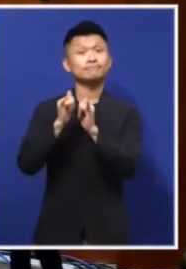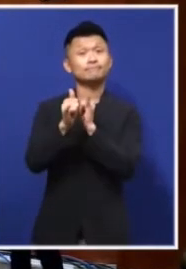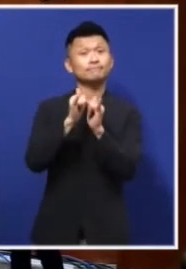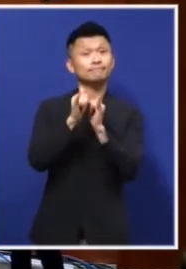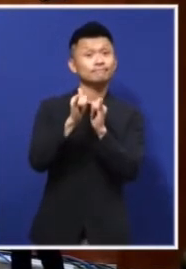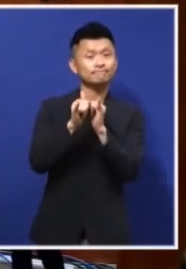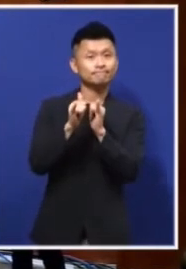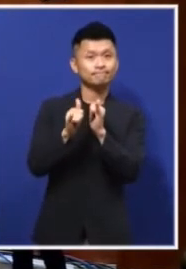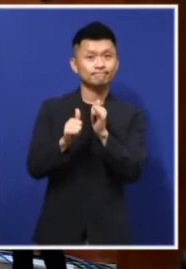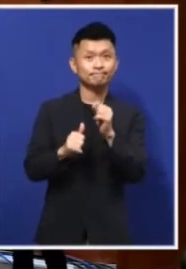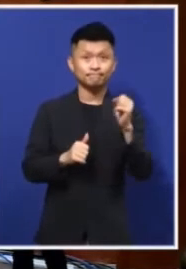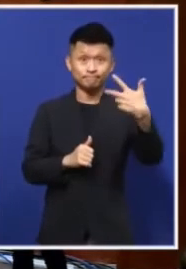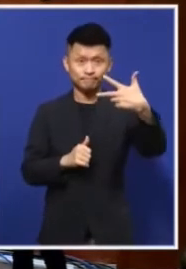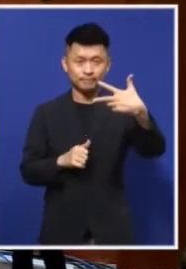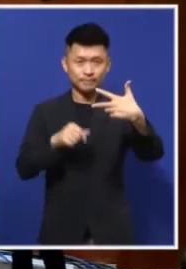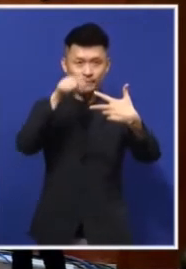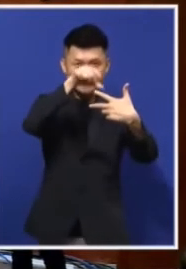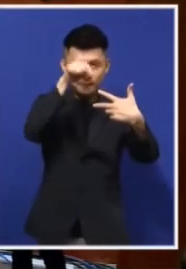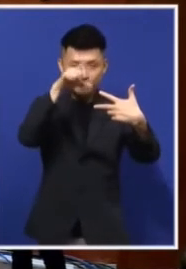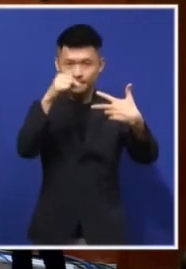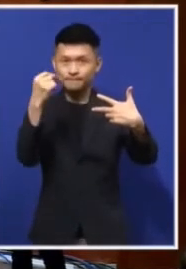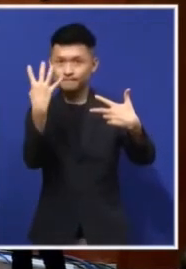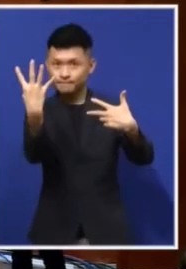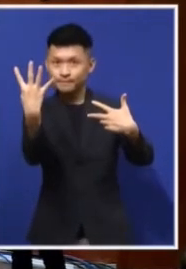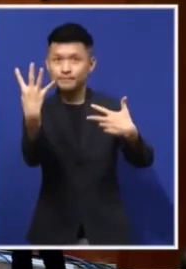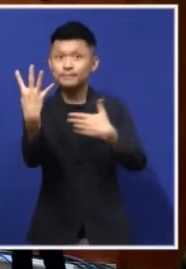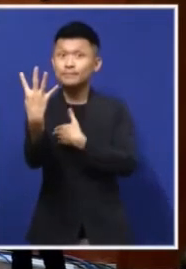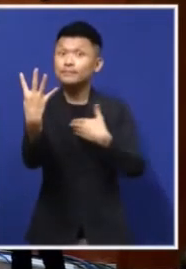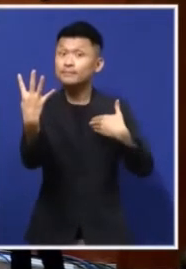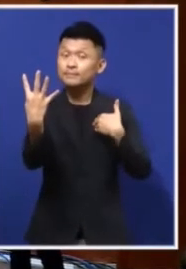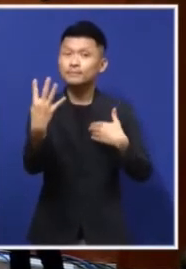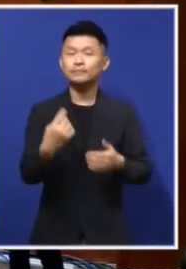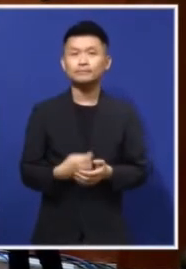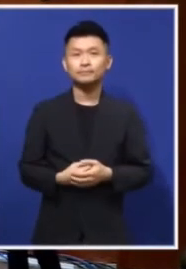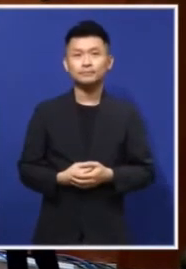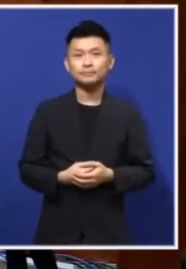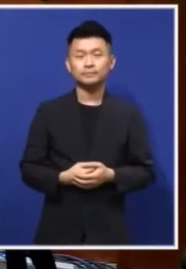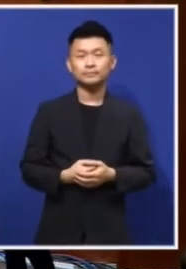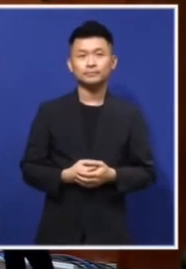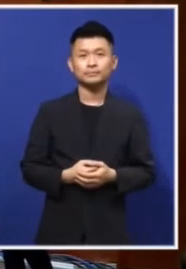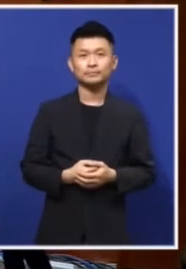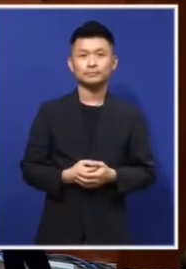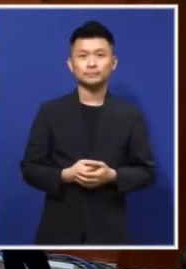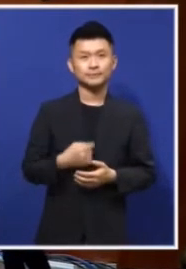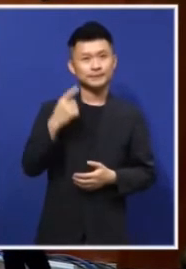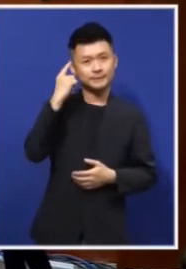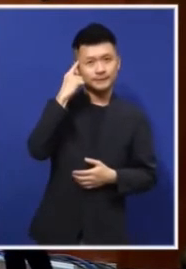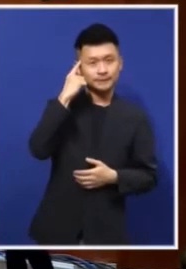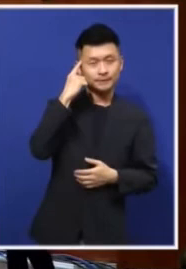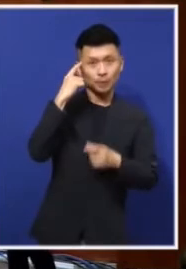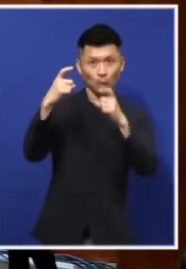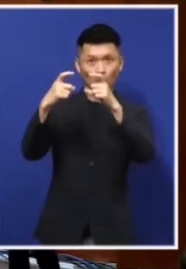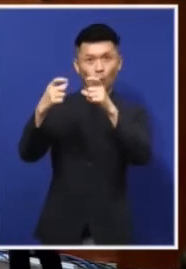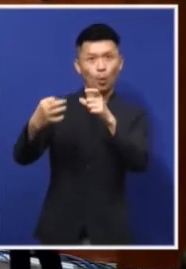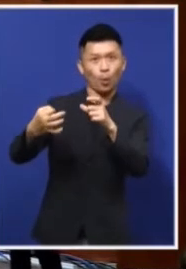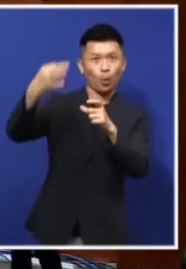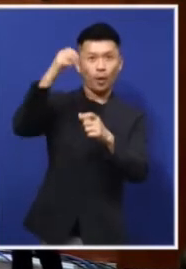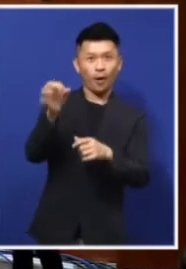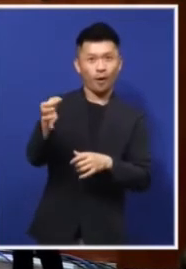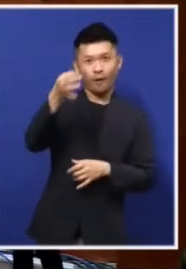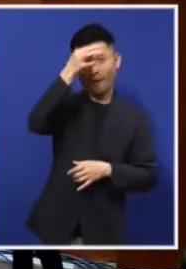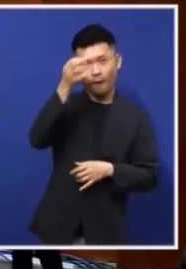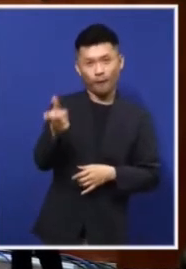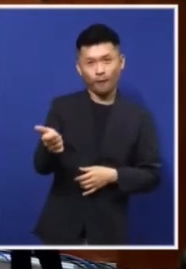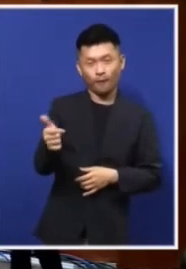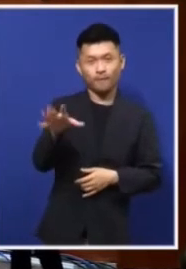选4种嘛，那民众可能就是会抢面额比较多的，那会不会造成